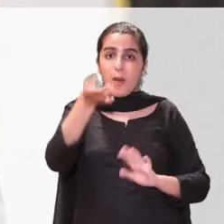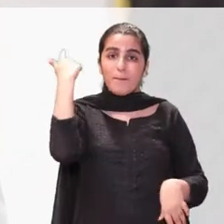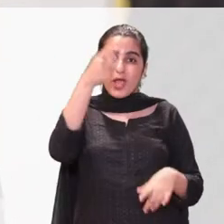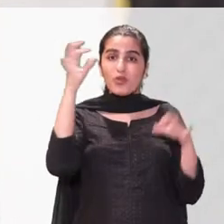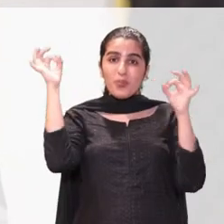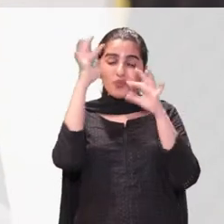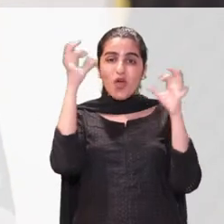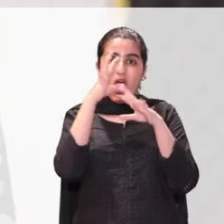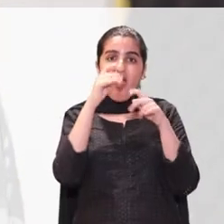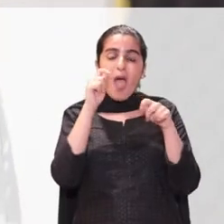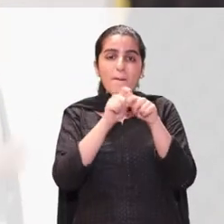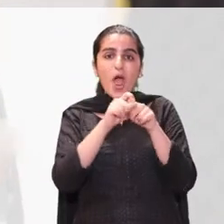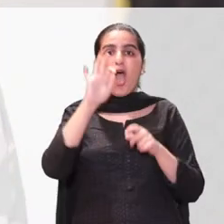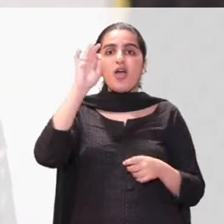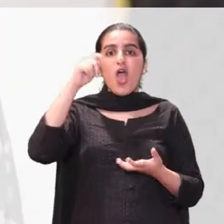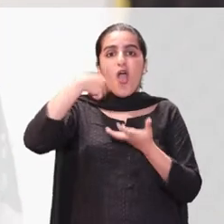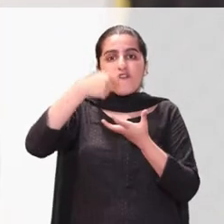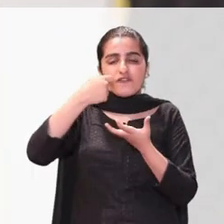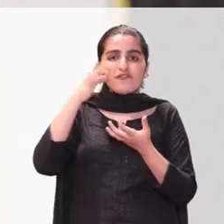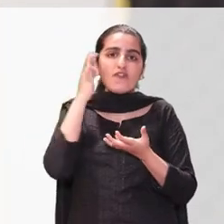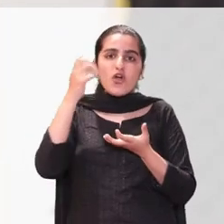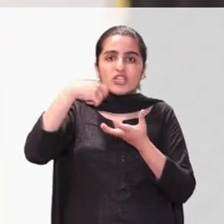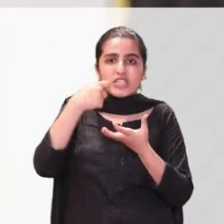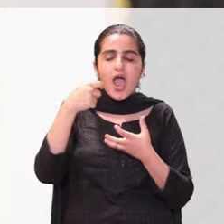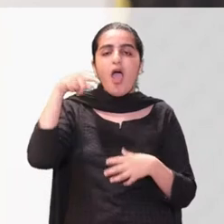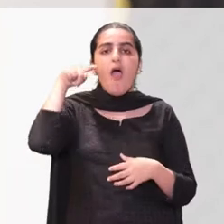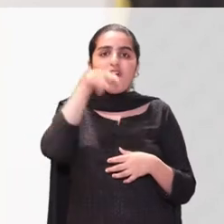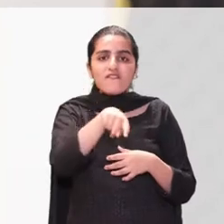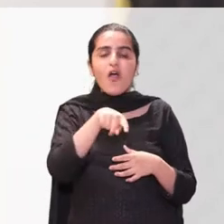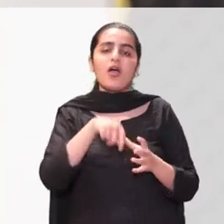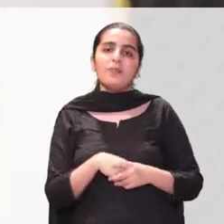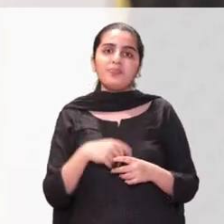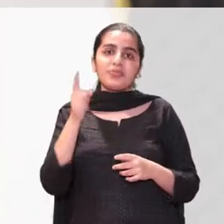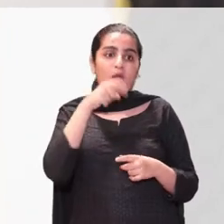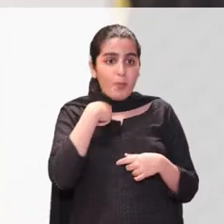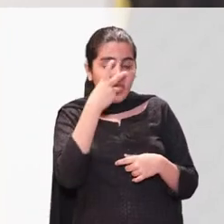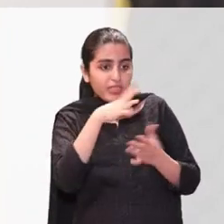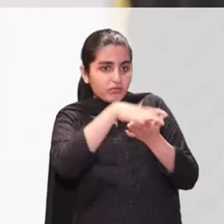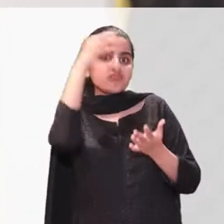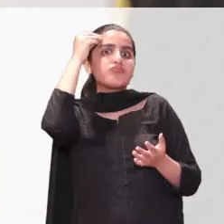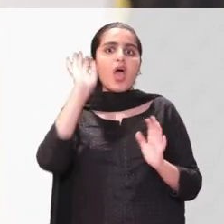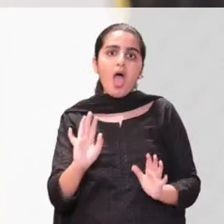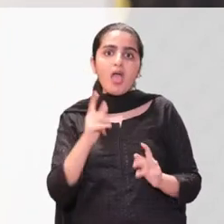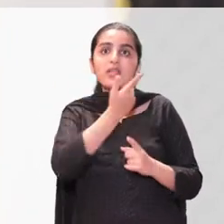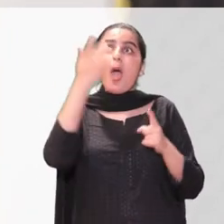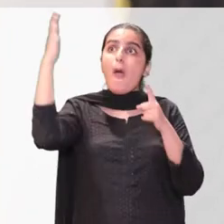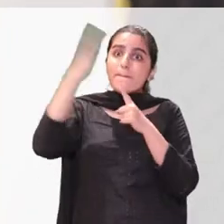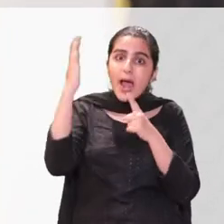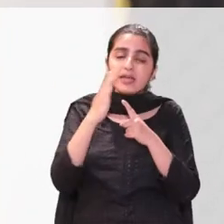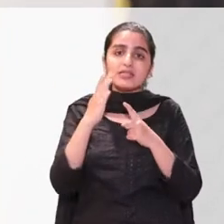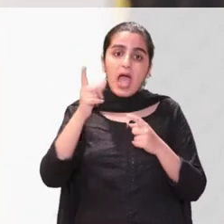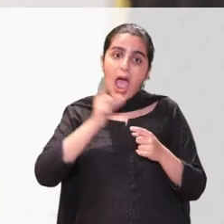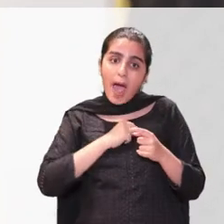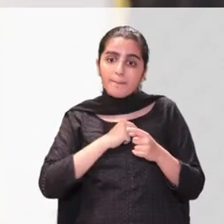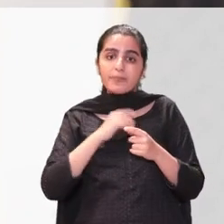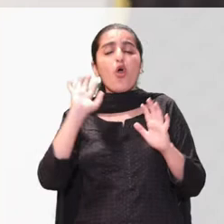चाट फैन बनाई थी तो वहीं वेरिफिकेशन है और मुझे ही पता है कि अगर आप अपने आपका स्लाइस करते हैं उसको ब्लेसिंग लेते हैं और